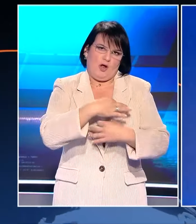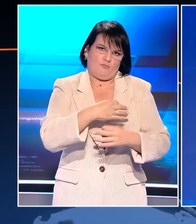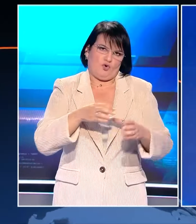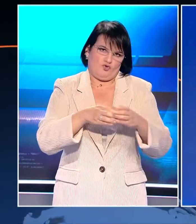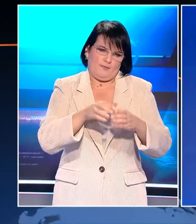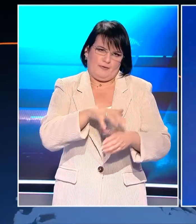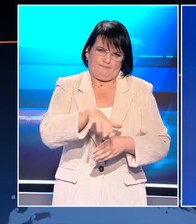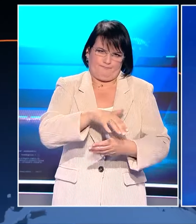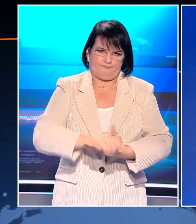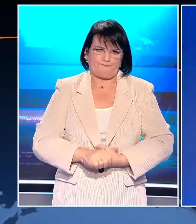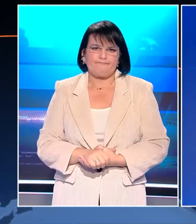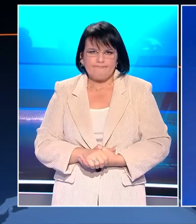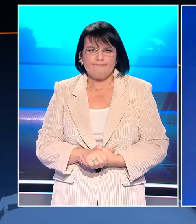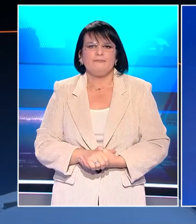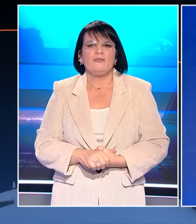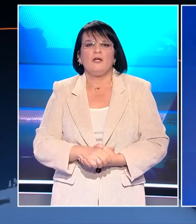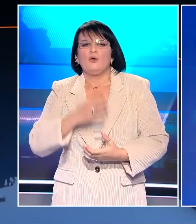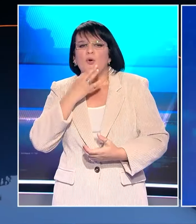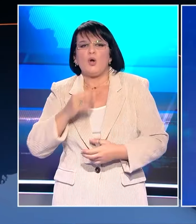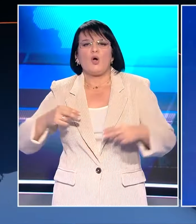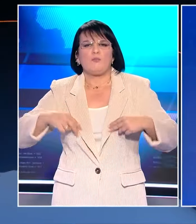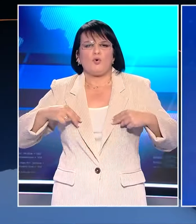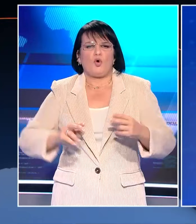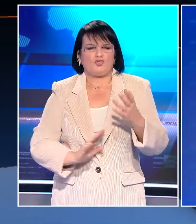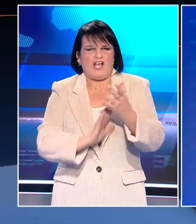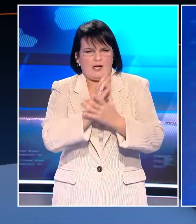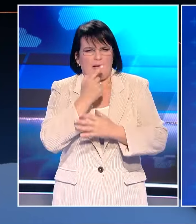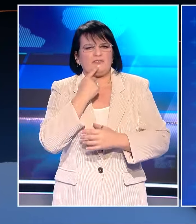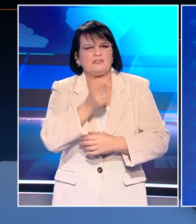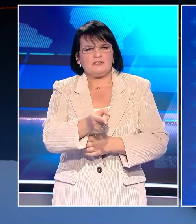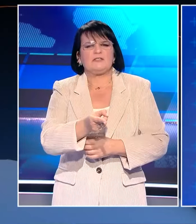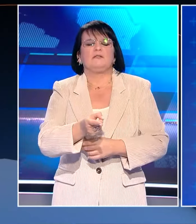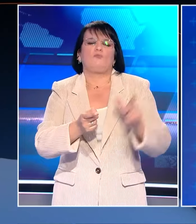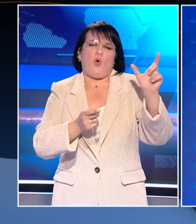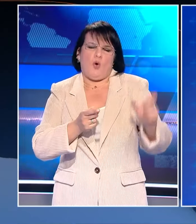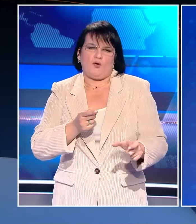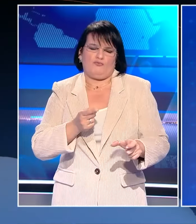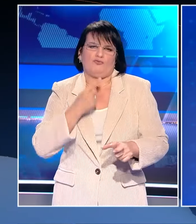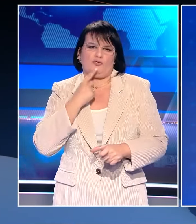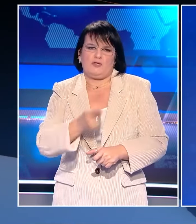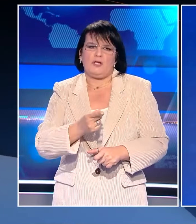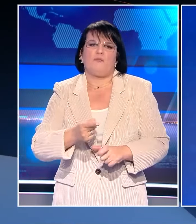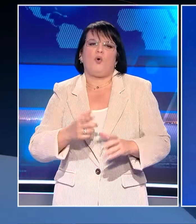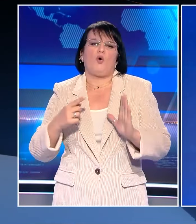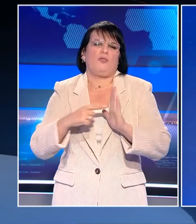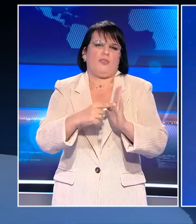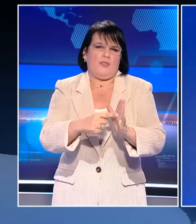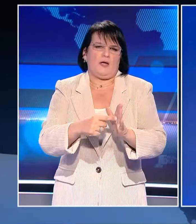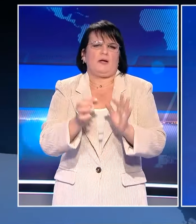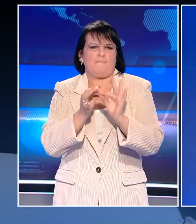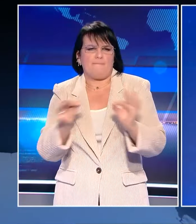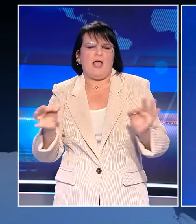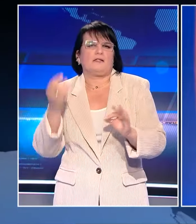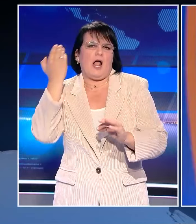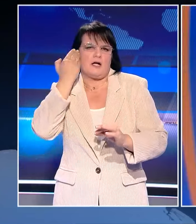Καταδικάζουμε αθέμητες εμπορικές πρακτικές και δεν πρόκειται να τις ανεχθούμε, τόνισε ο Υπουργός Ανάπτυξης Κώστας Κρέκας κατά την παρουσίαση των